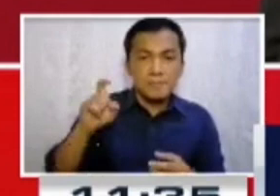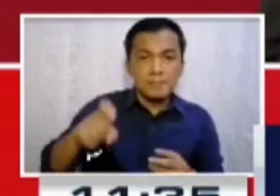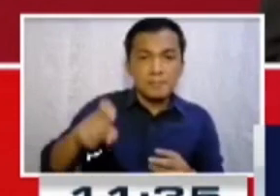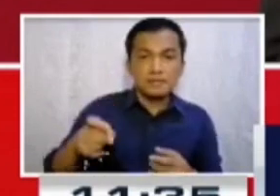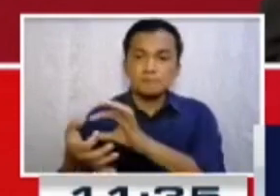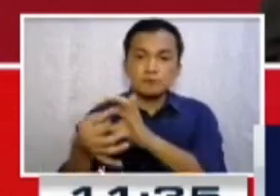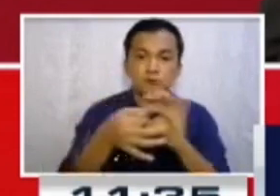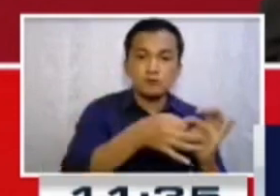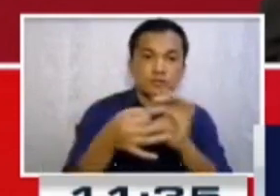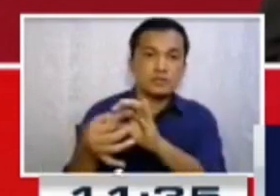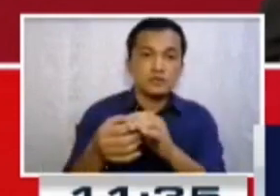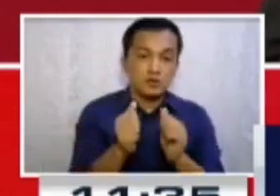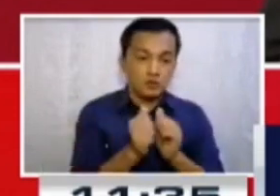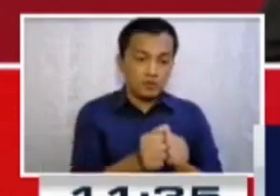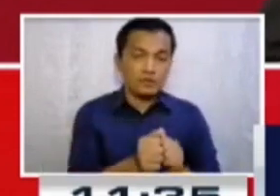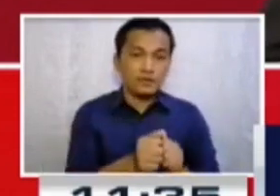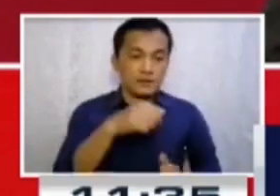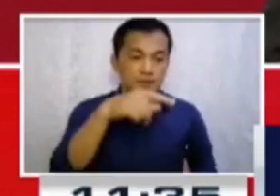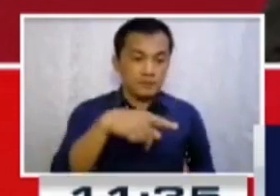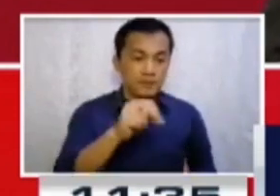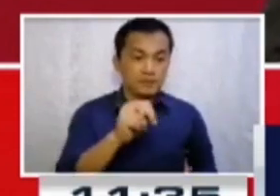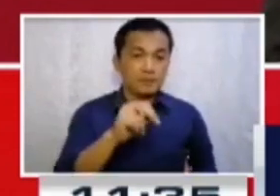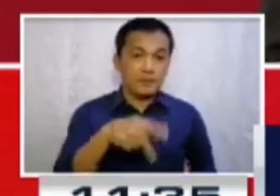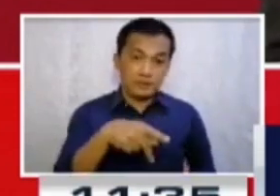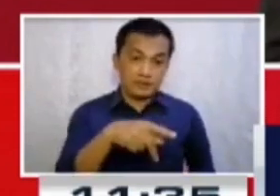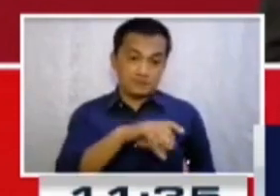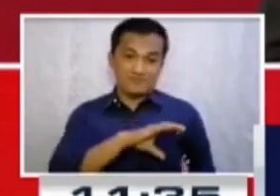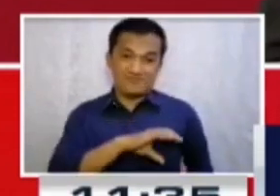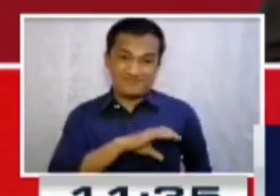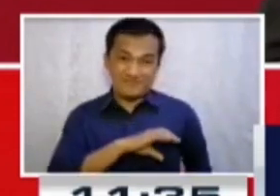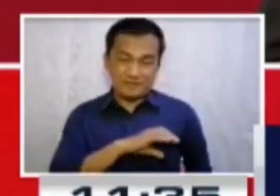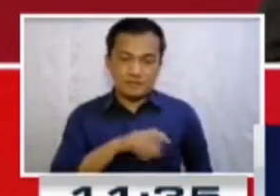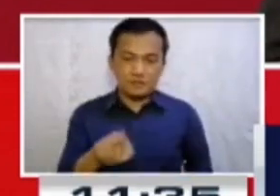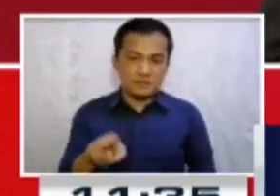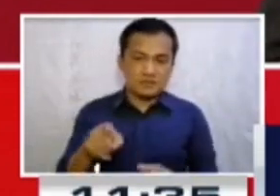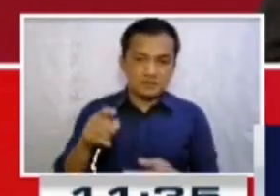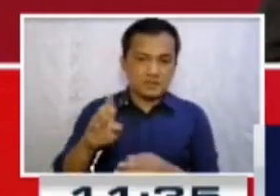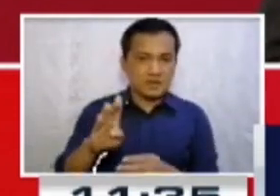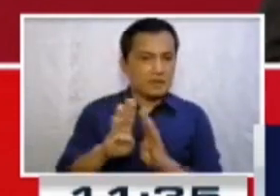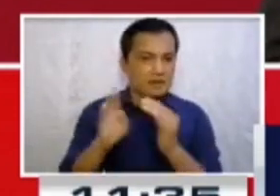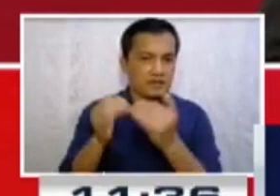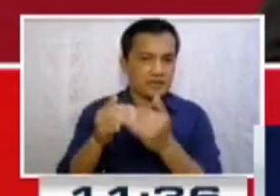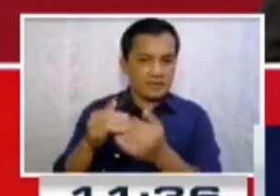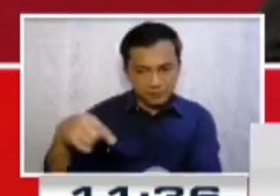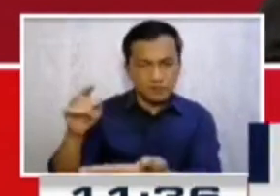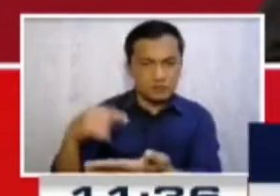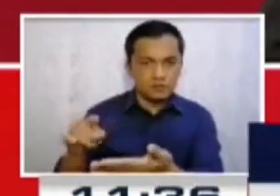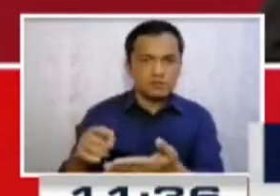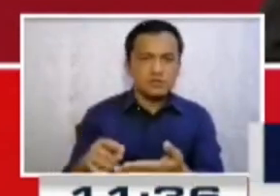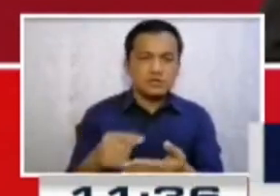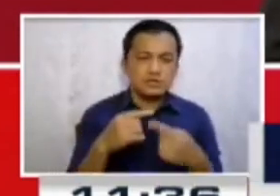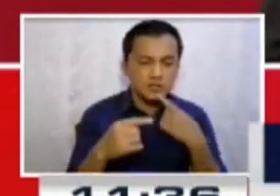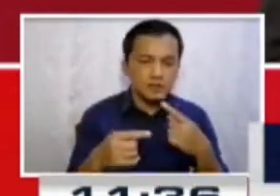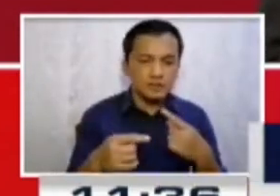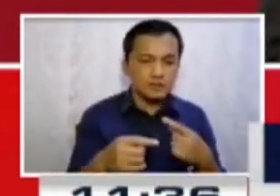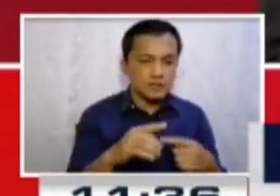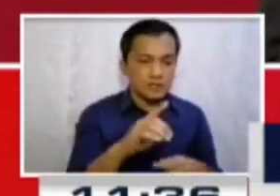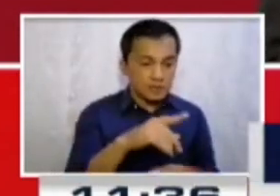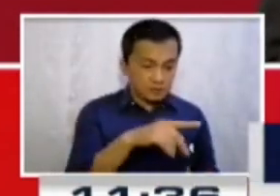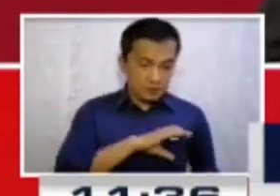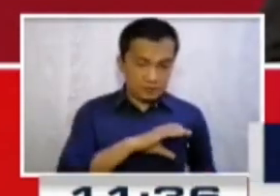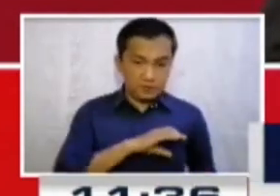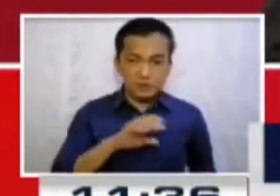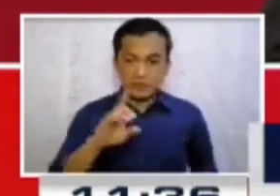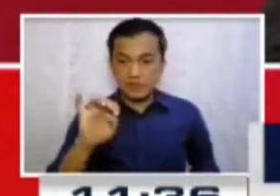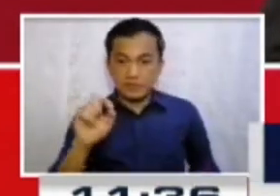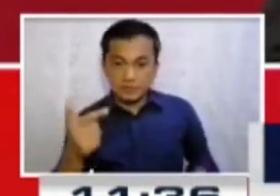dinadala nyo po yung inyong sakit sa inyong pamilya. To protect your family, stay where you are at tapusin